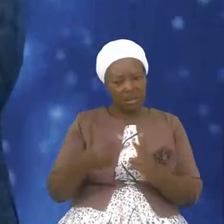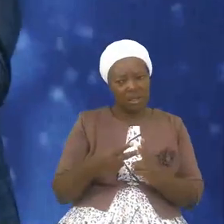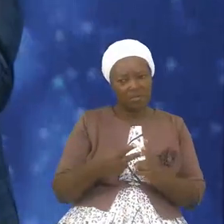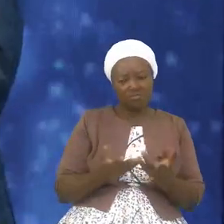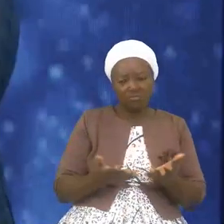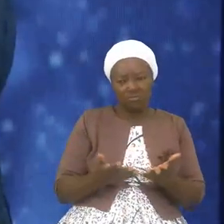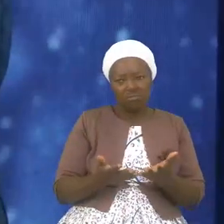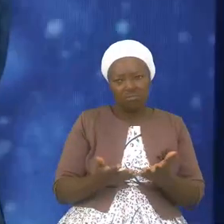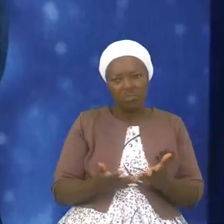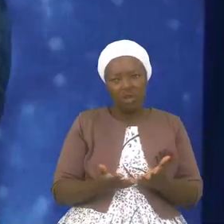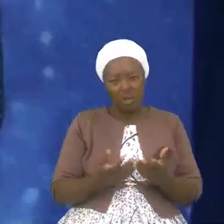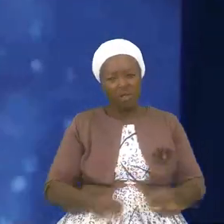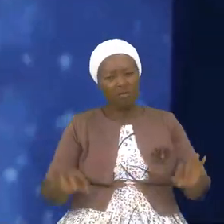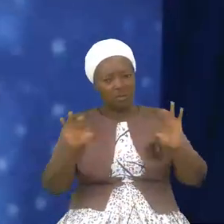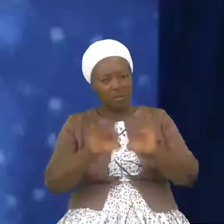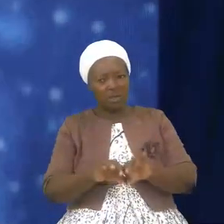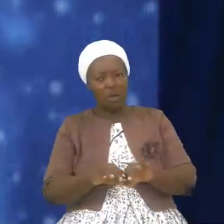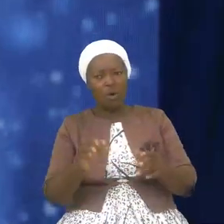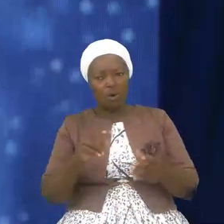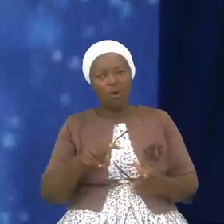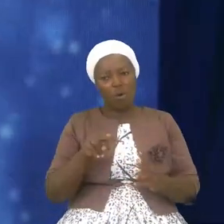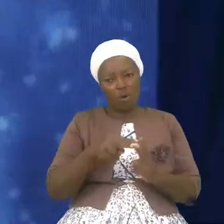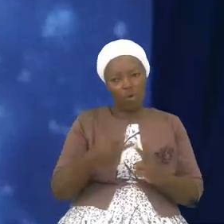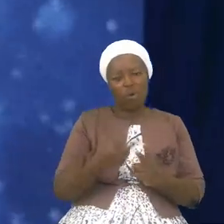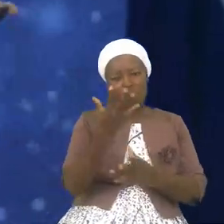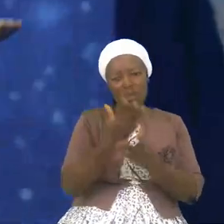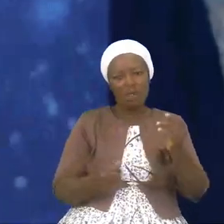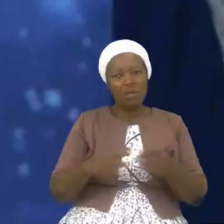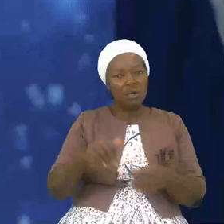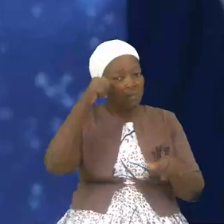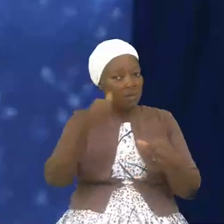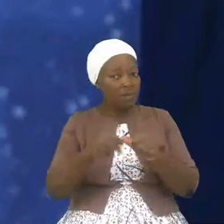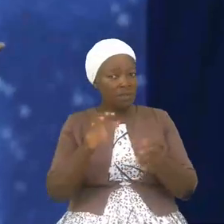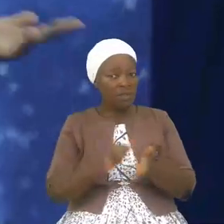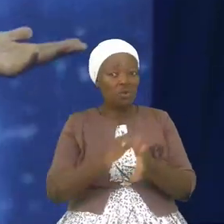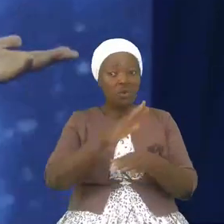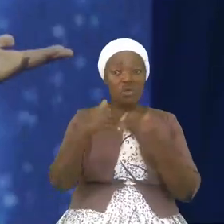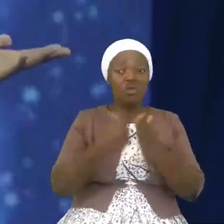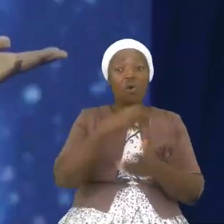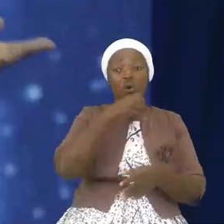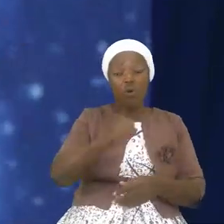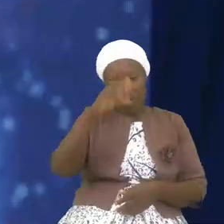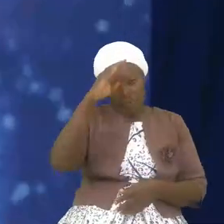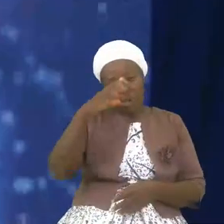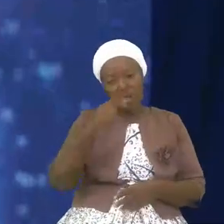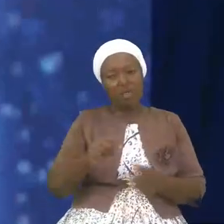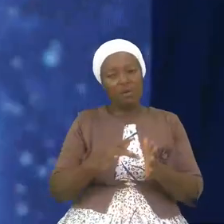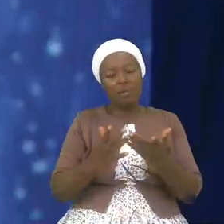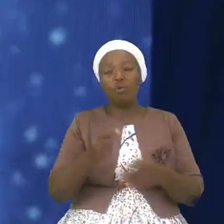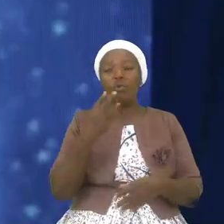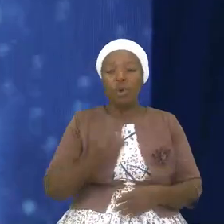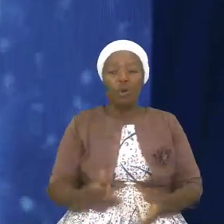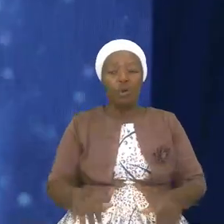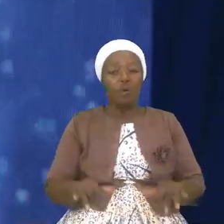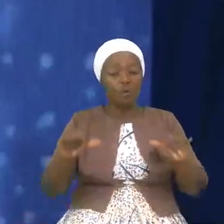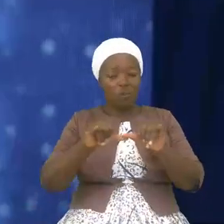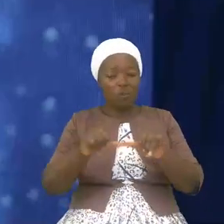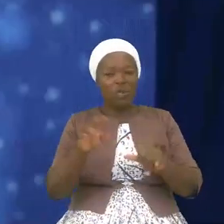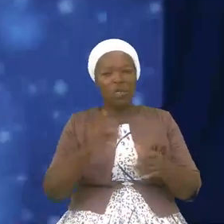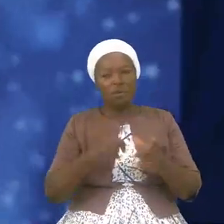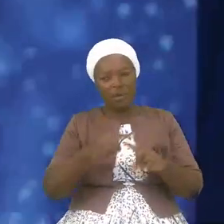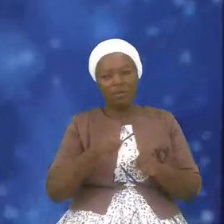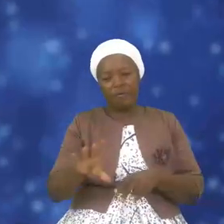Enoch a été pesé et trouvé digne. Noé a été pesé et dans la balance de Dieu, il a été trouvé digne. C'est